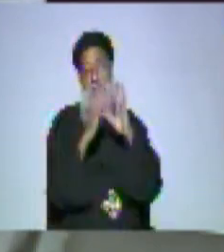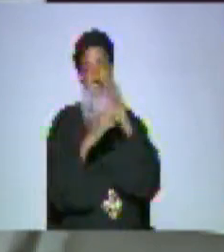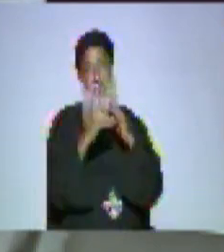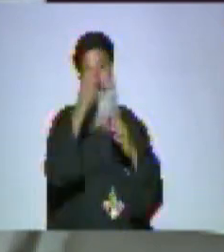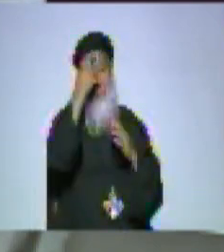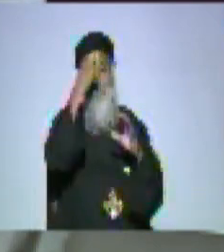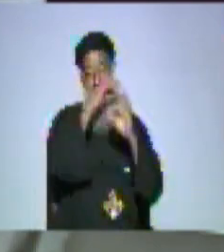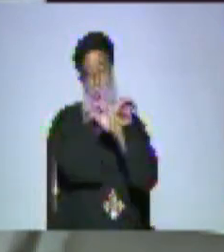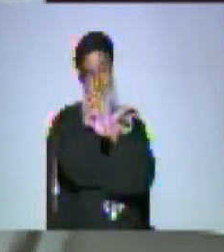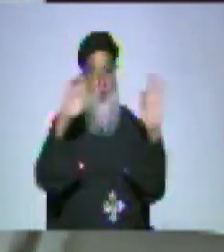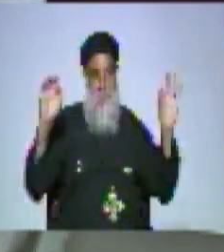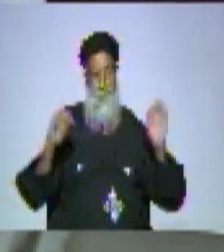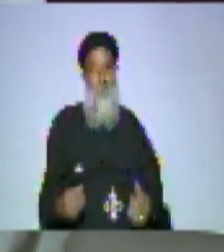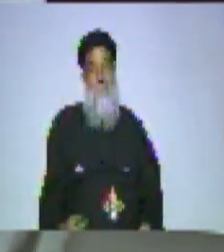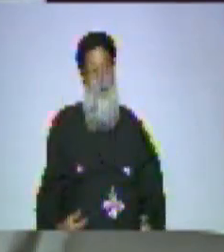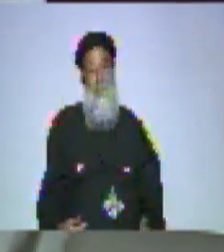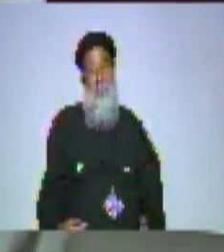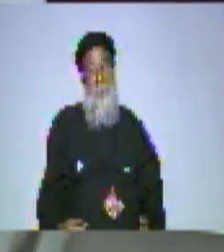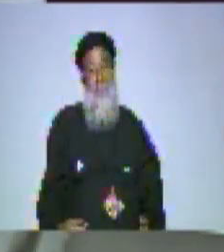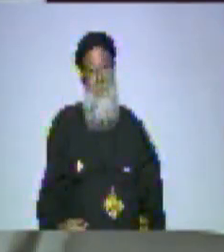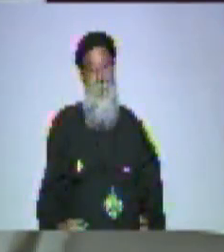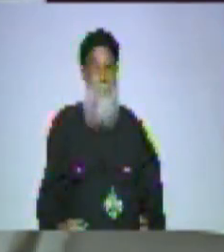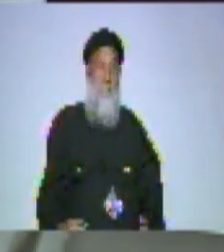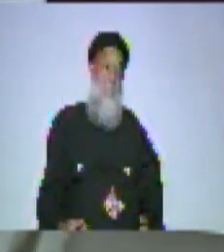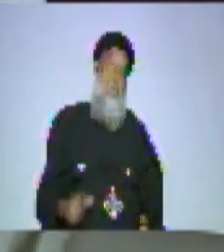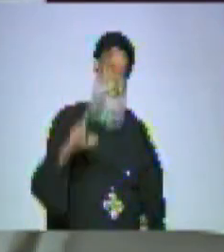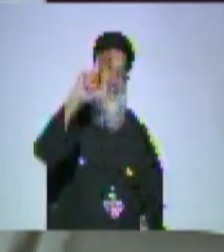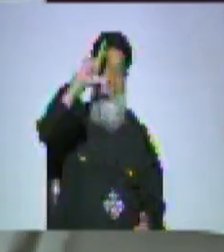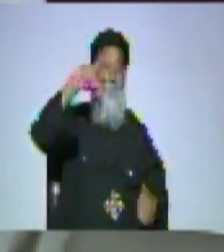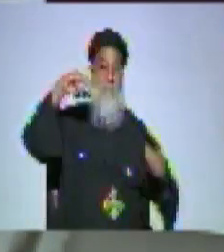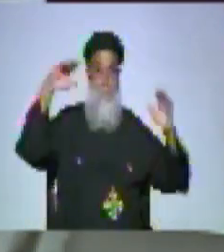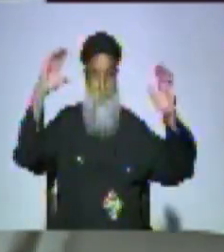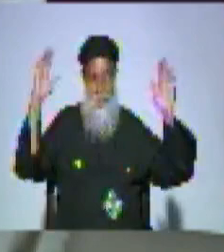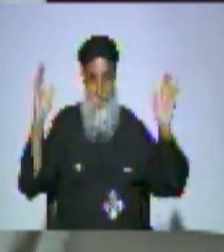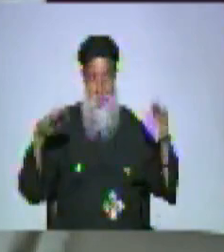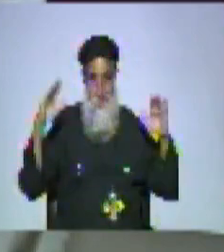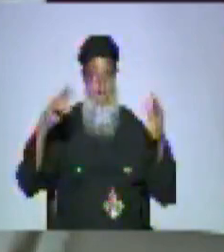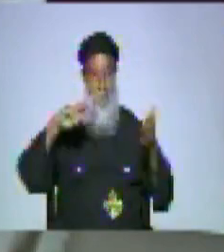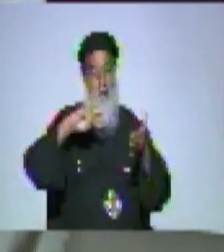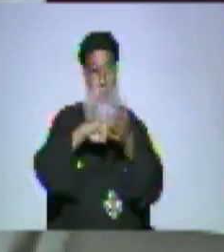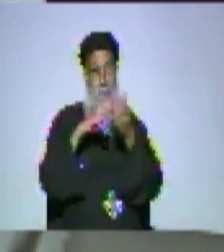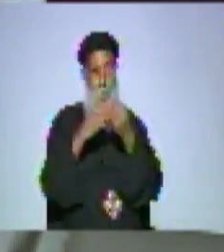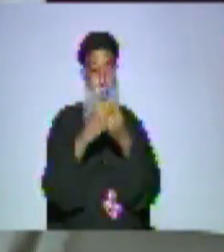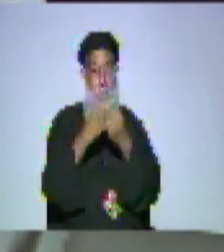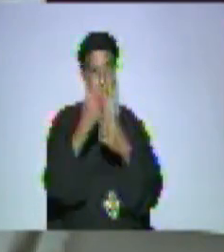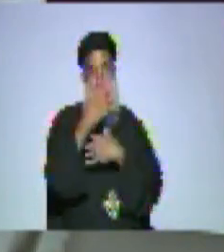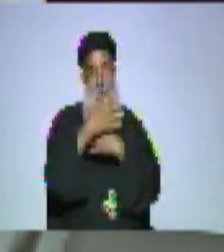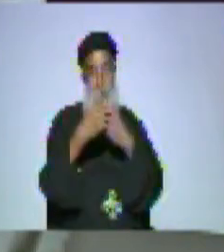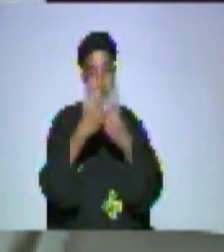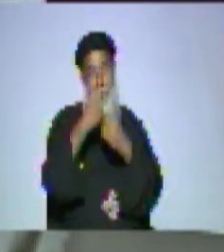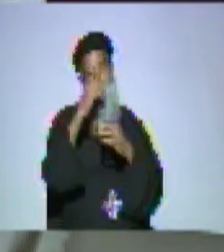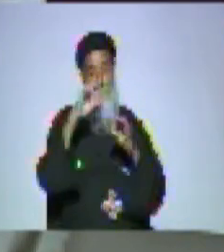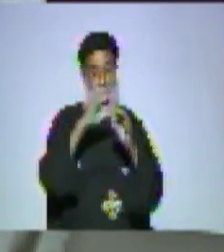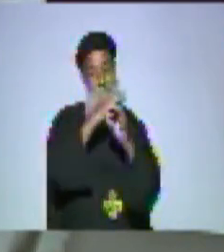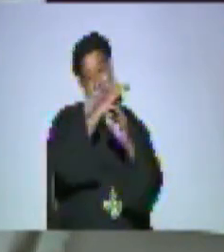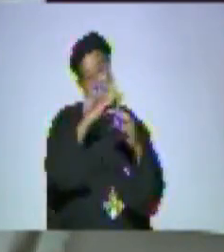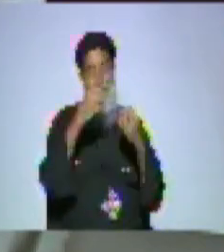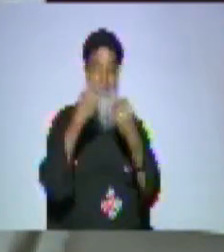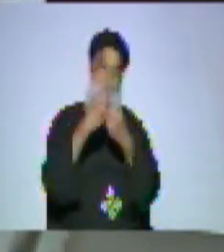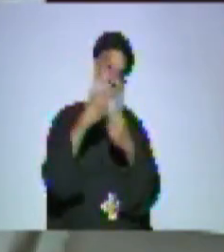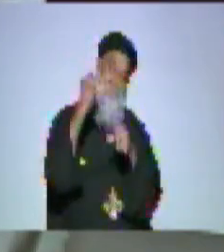الشفاء يعني هو الرؤساء الملائكه يعملون معا بمنظومه جميله